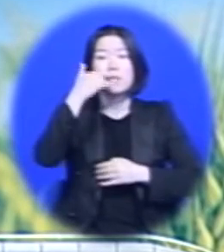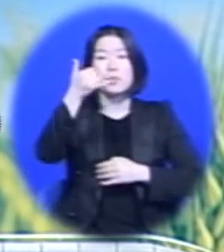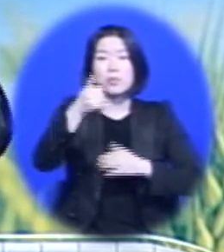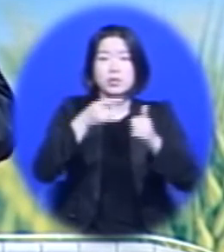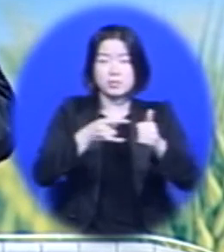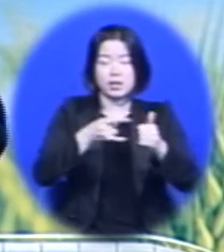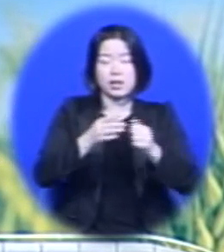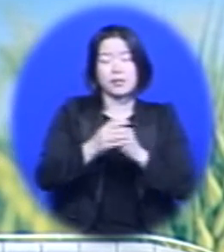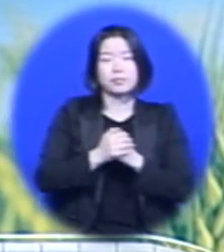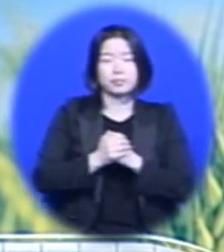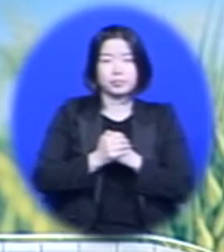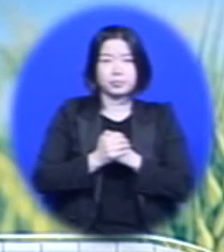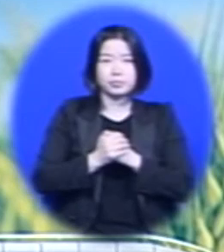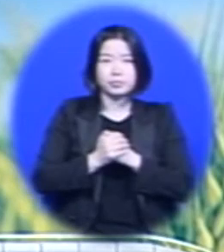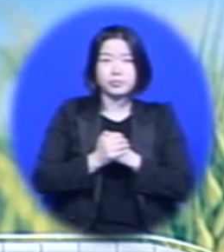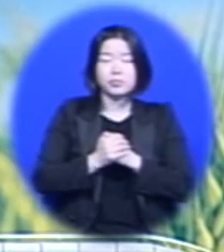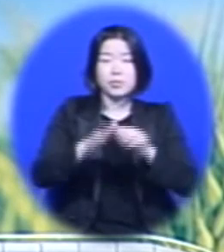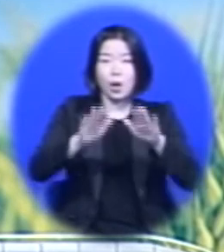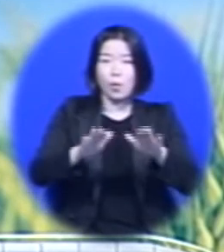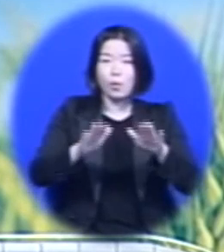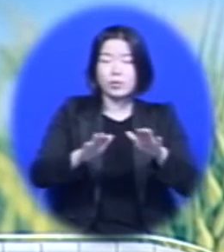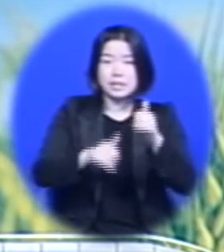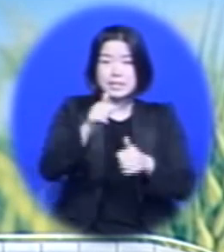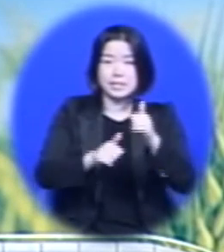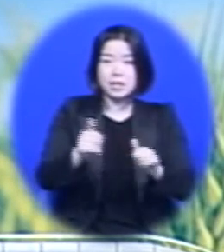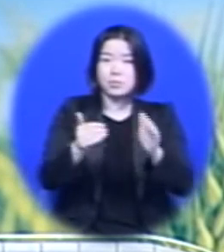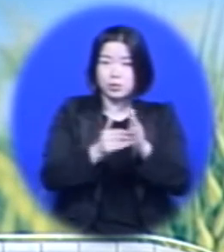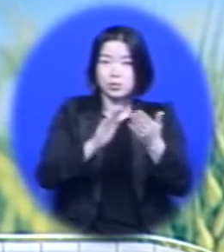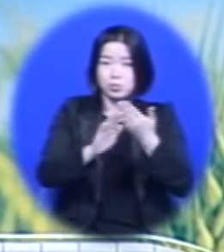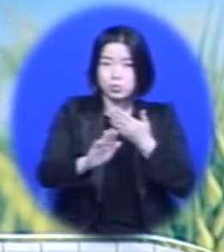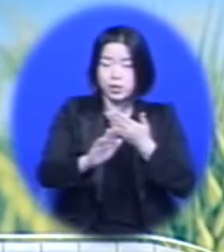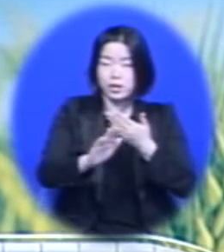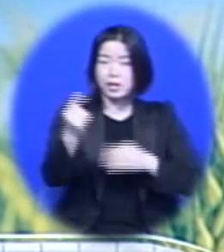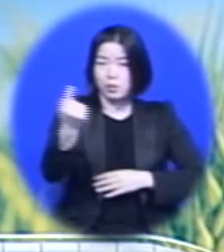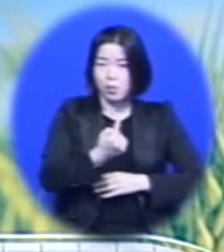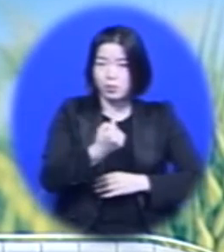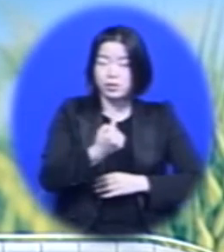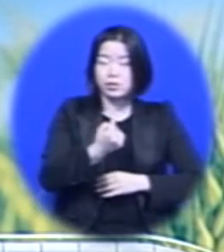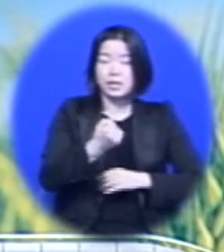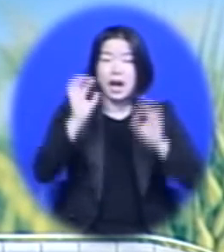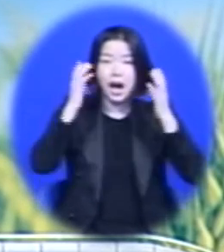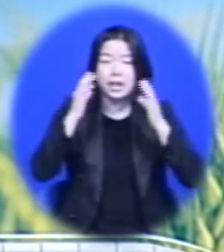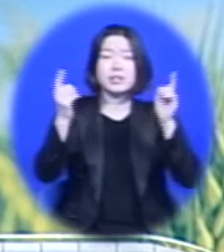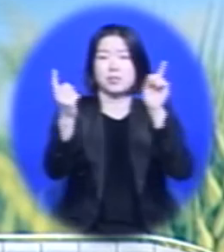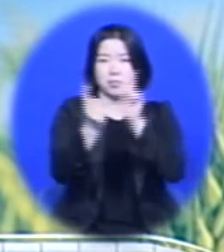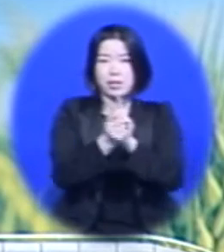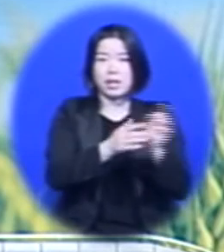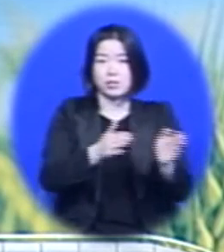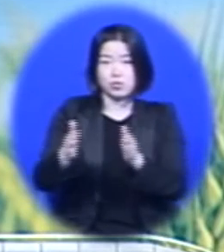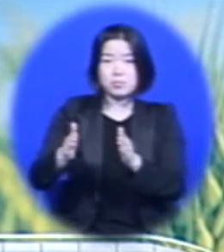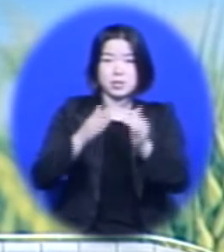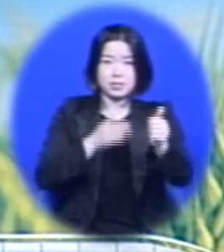기도를 하시는 부모님들에게 오늘 시험을 끝나고 나오는 아이들을 만날 준비를 하십시오.